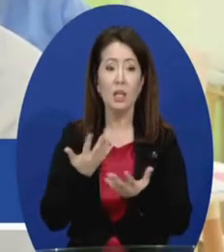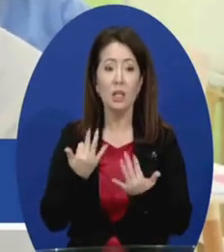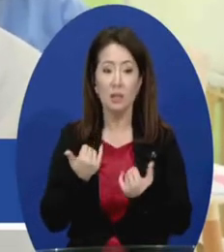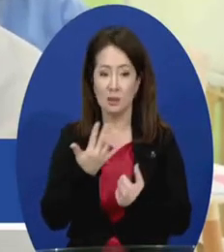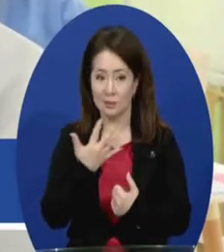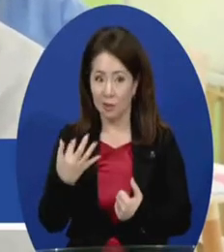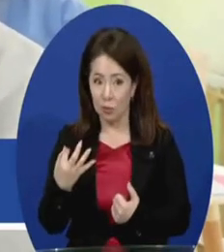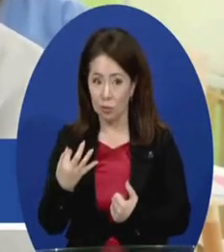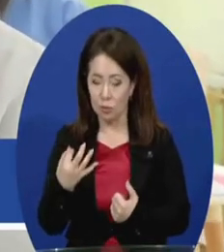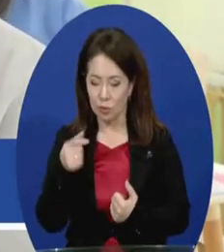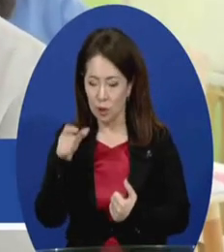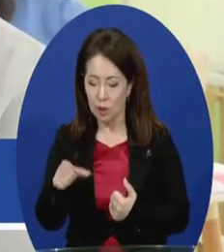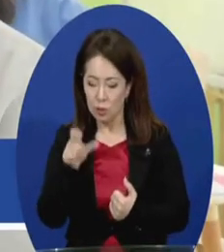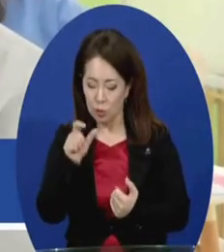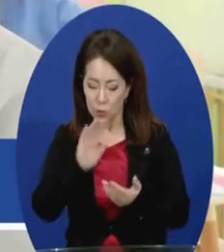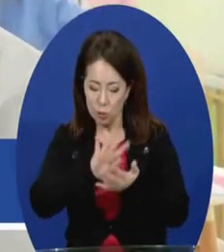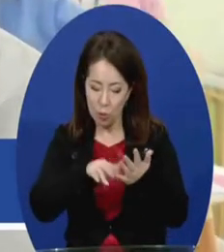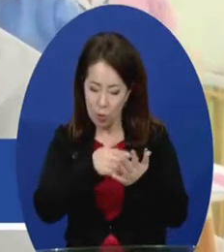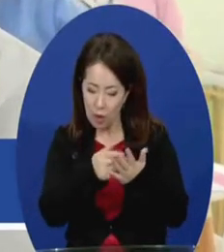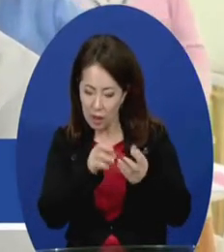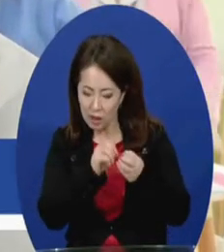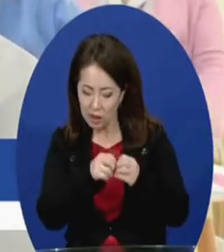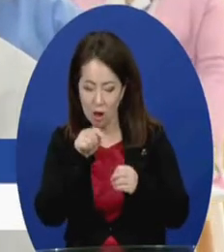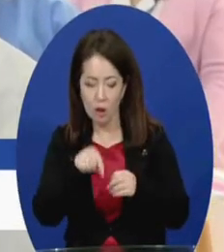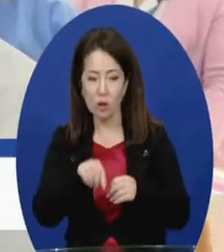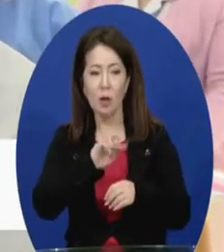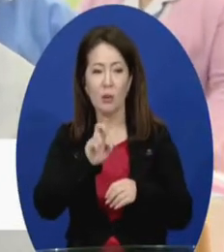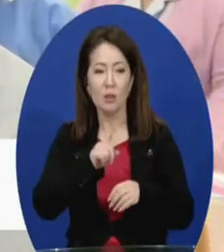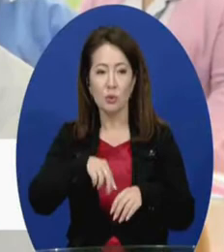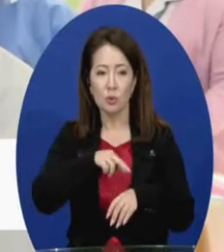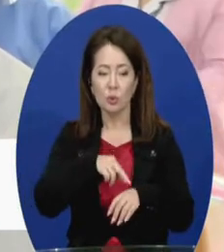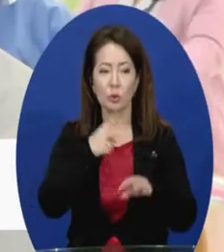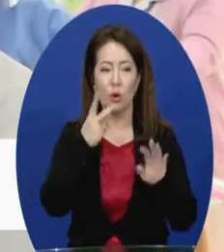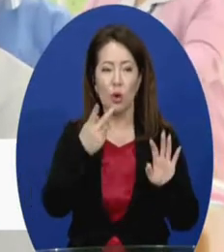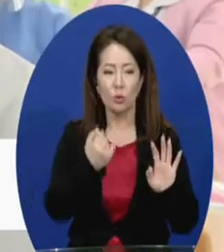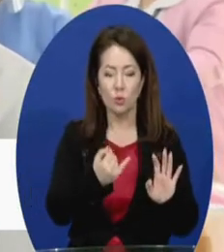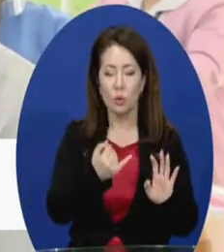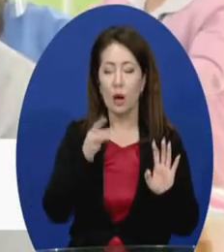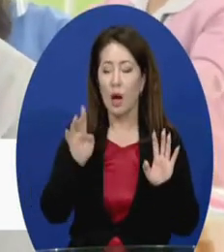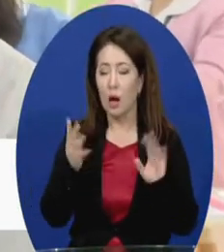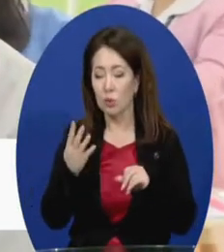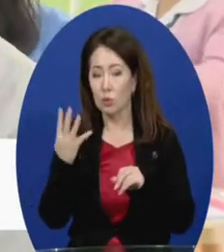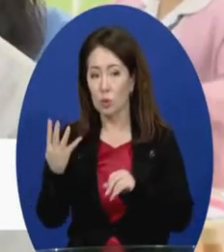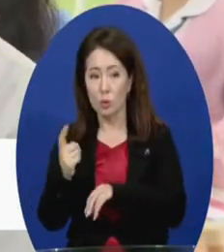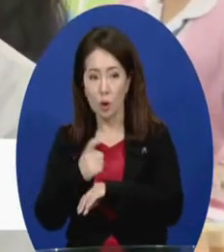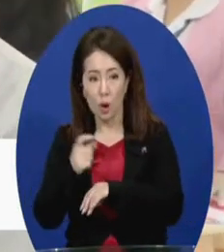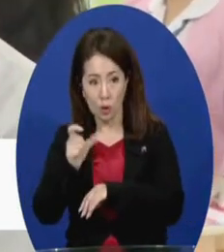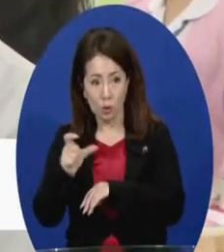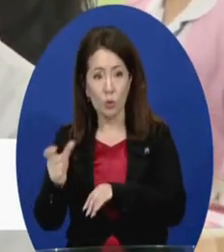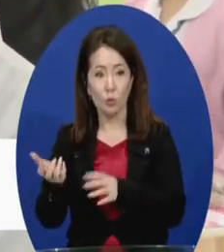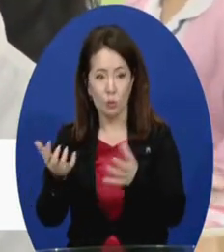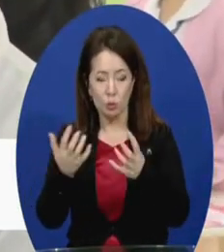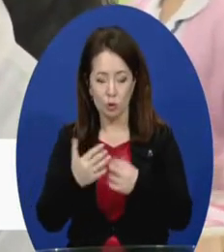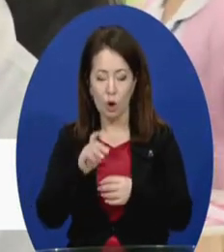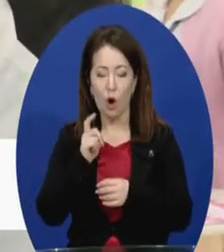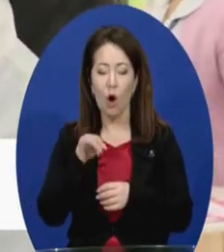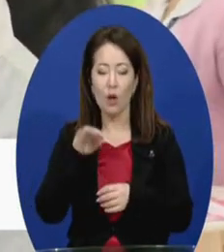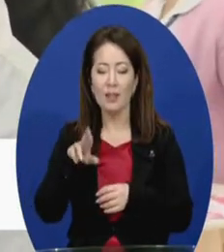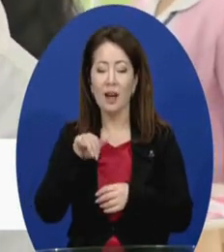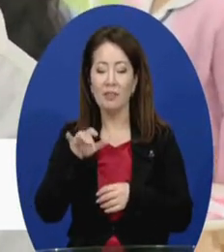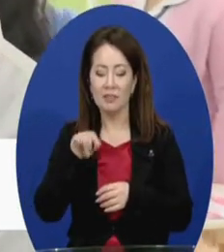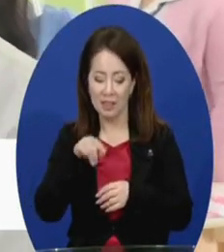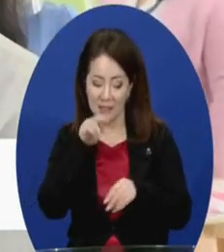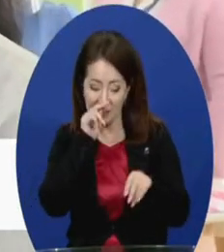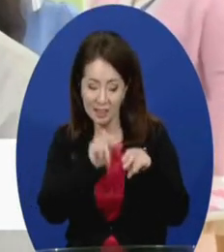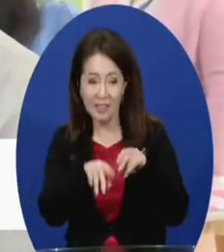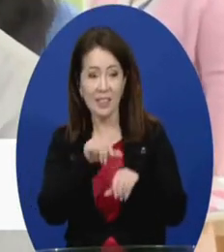бол хуваарлтын хийгээд өнөөдрөөс бол Баянзүрхт үргийн 26-14 дөрөвдүгээр хорооны хорт хавдрын хяналтын